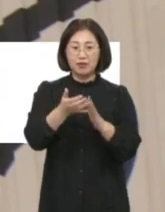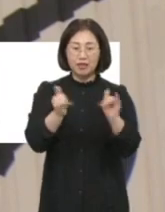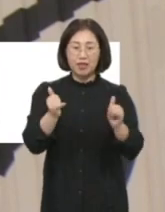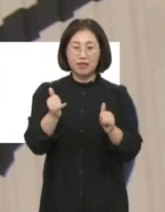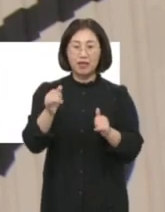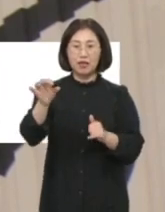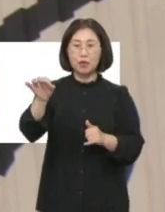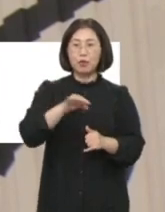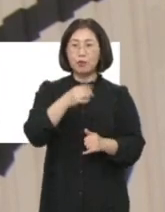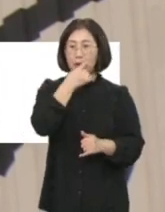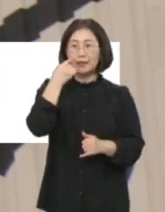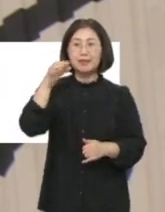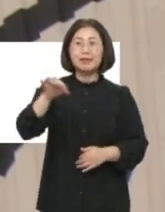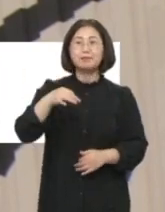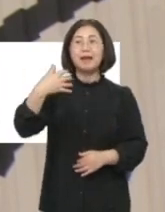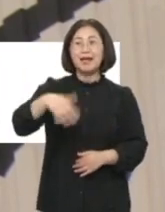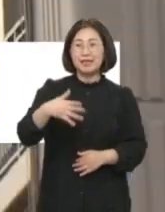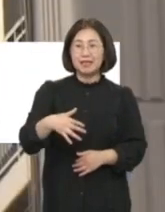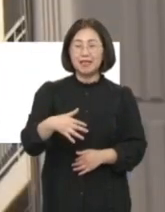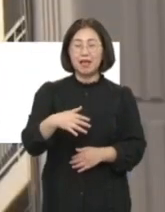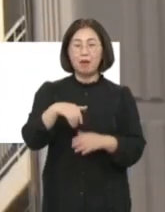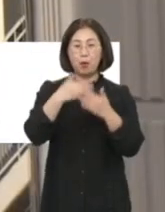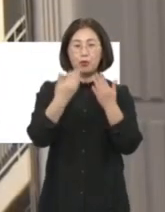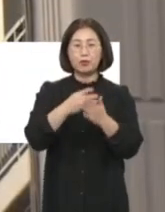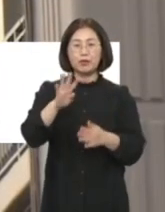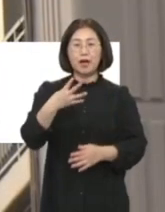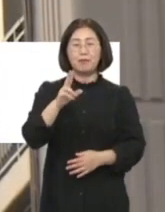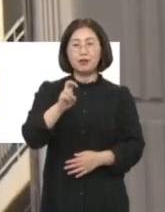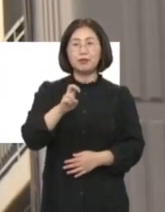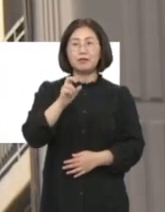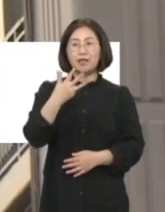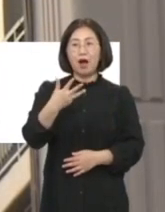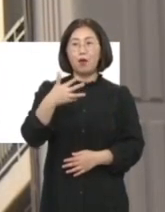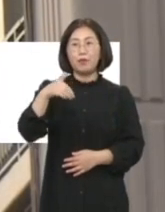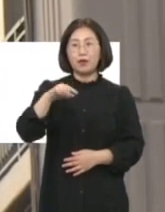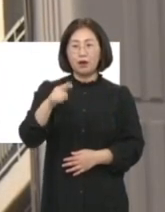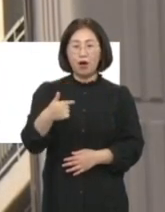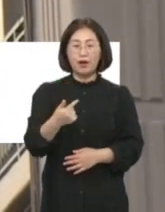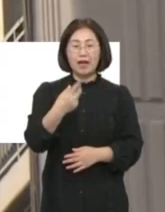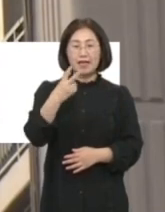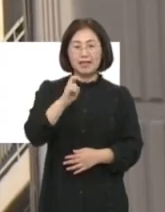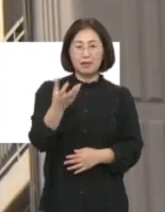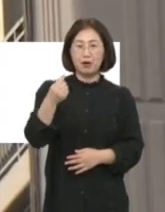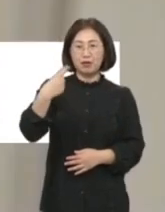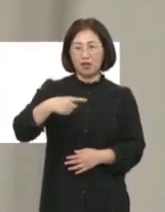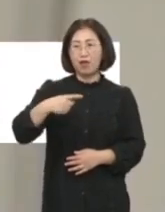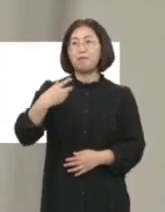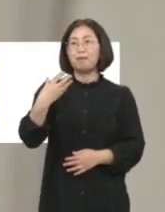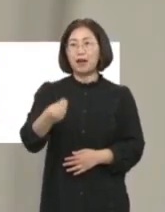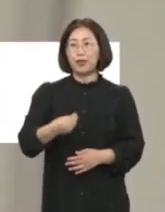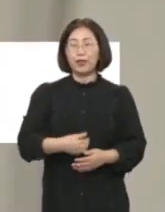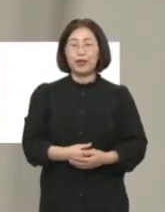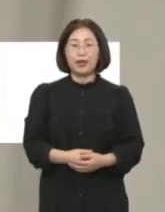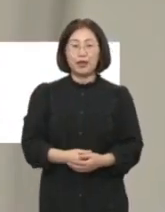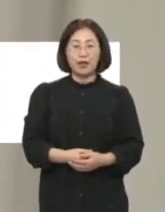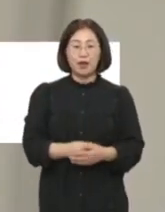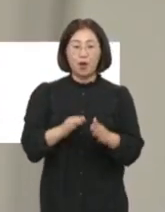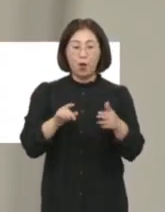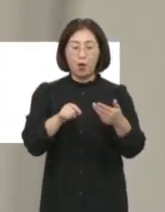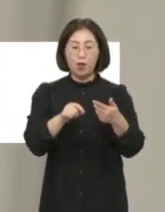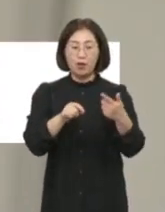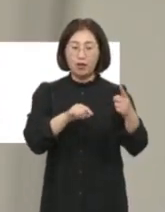반환받지 않은 임대 보증금은 오두 49건에 20억 900여만 원으로 집계됐으며 올